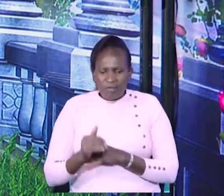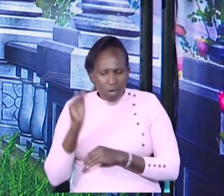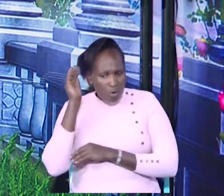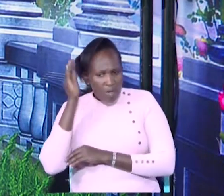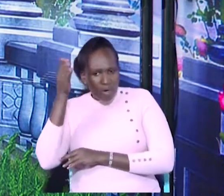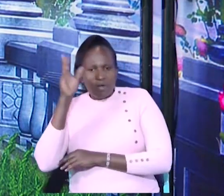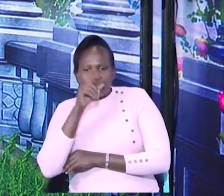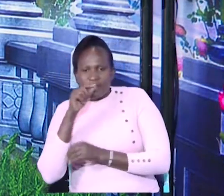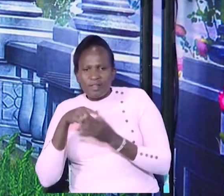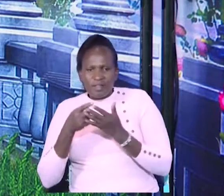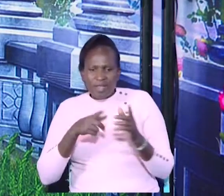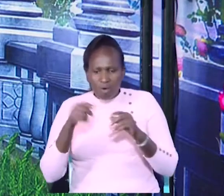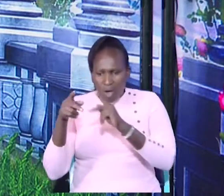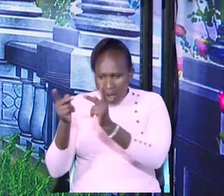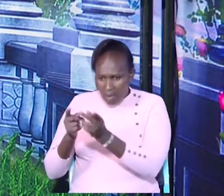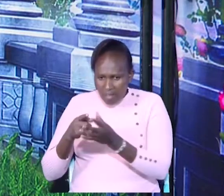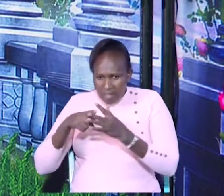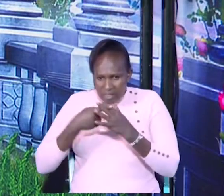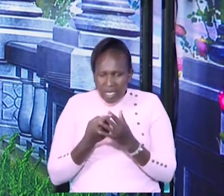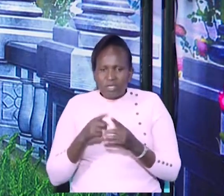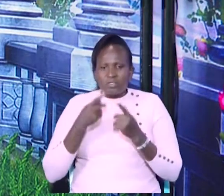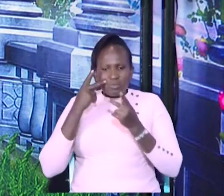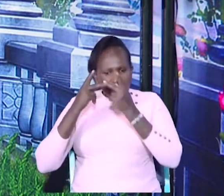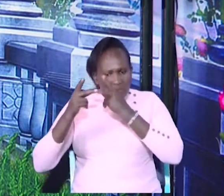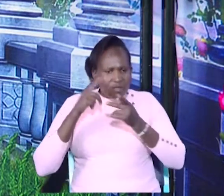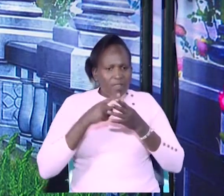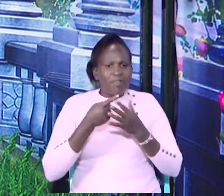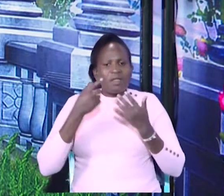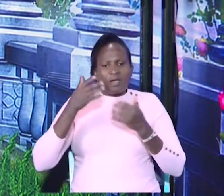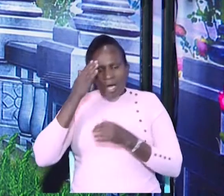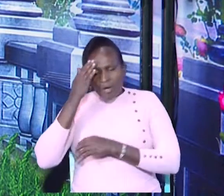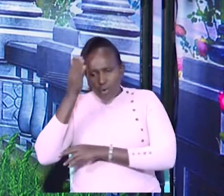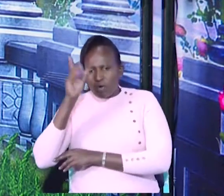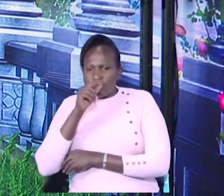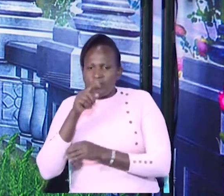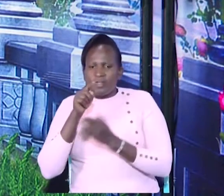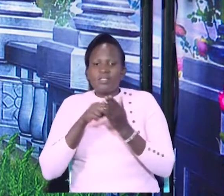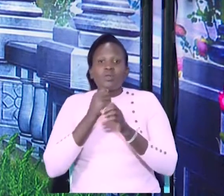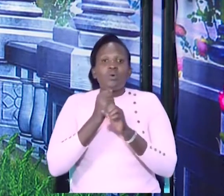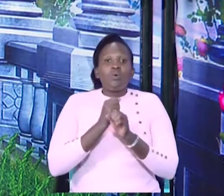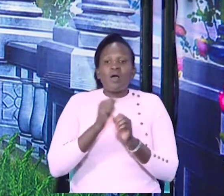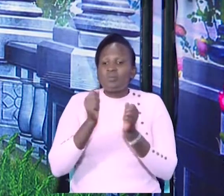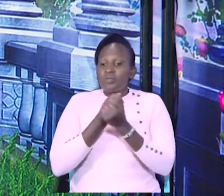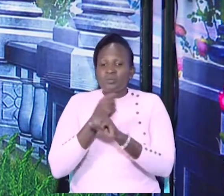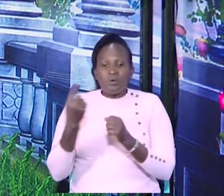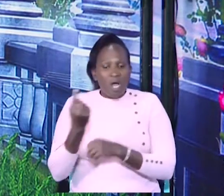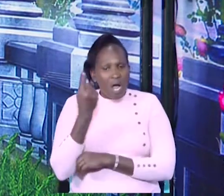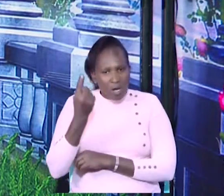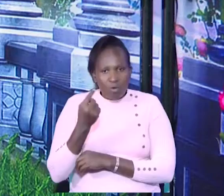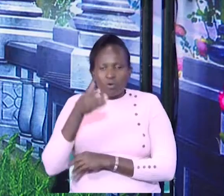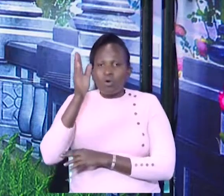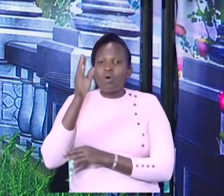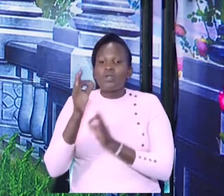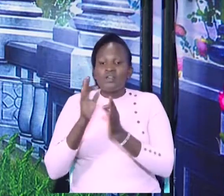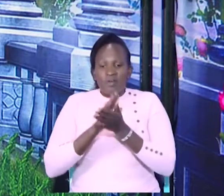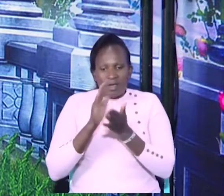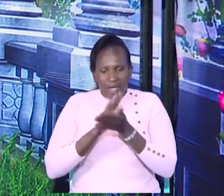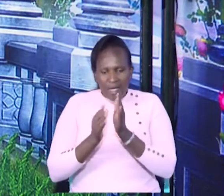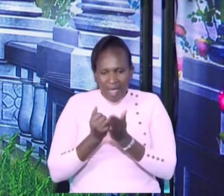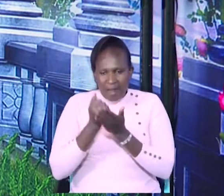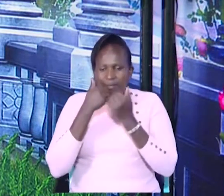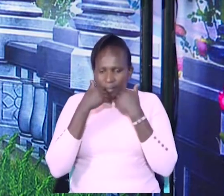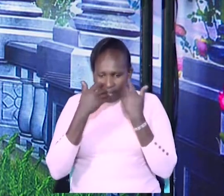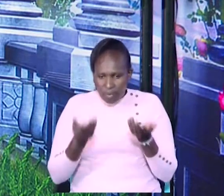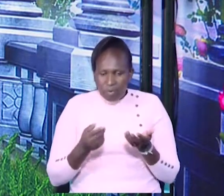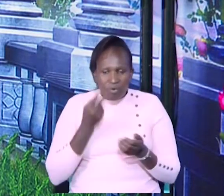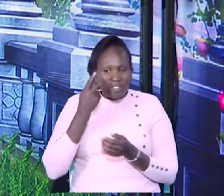Mungu, akafika mahali pale, akaanza kuprofesai na akamtabua Mungu. Yakoba ile kazi hawezi peke yake. Mungu asipomsaidia, akamsaidia.